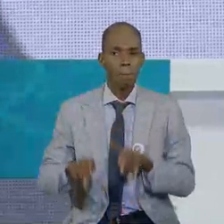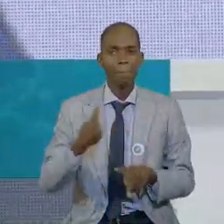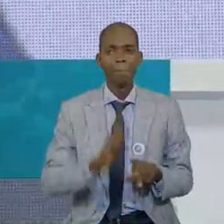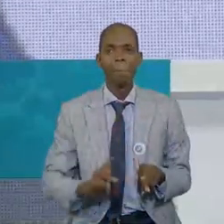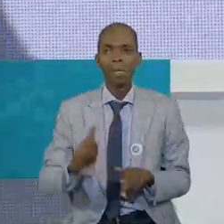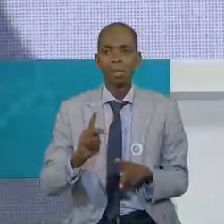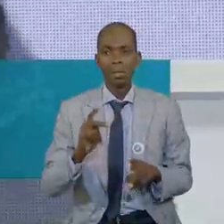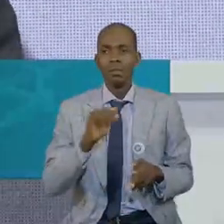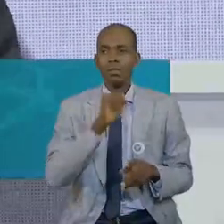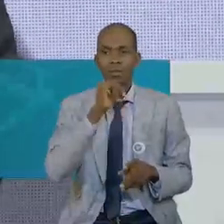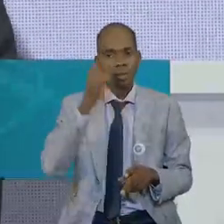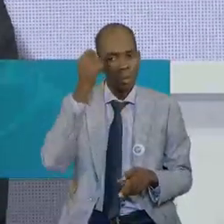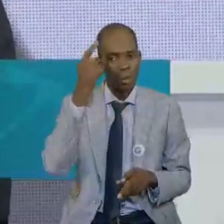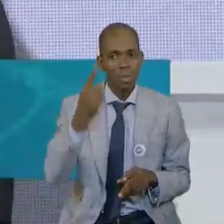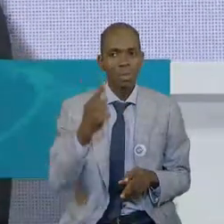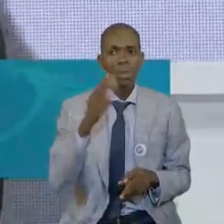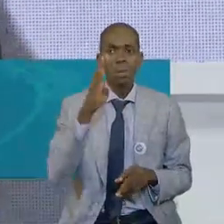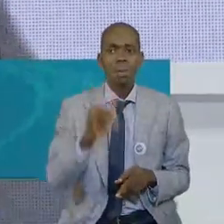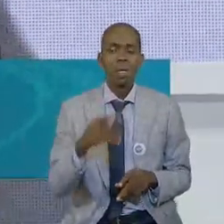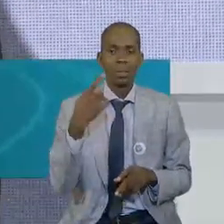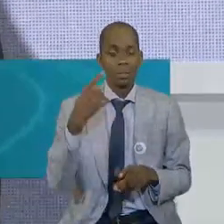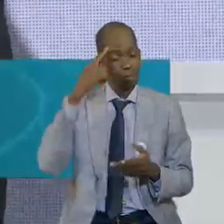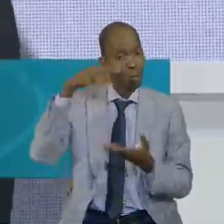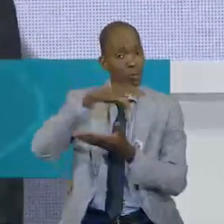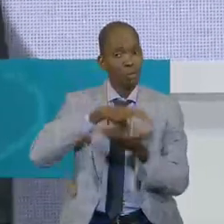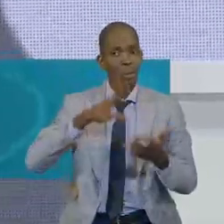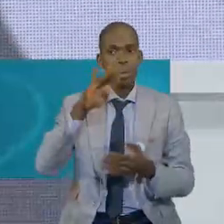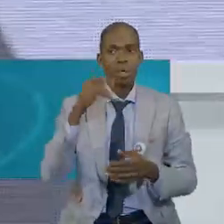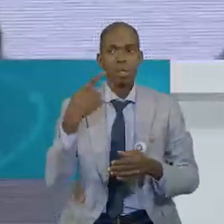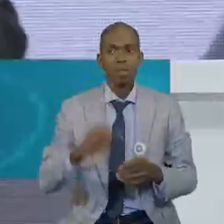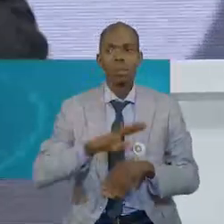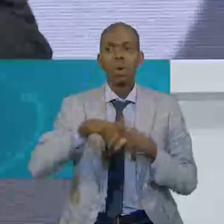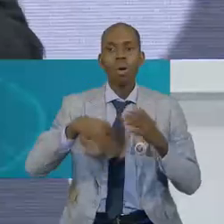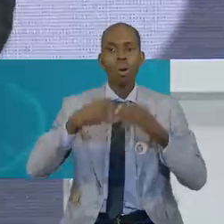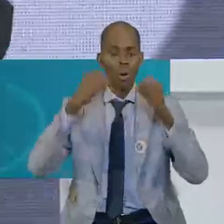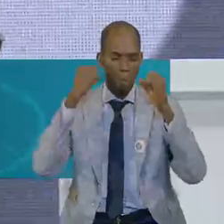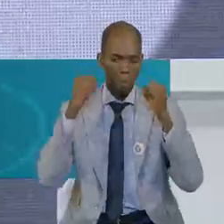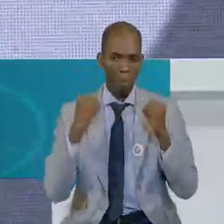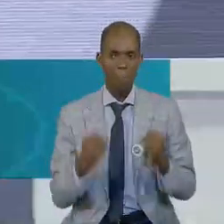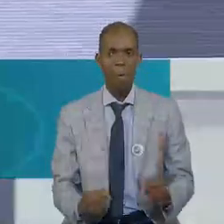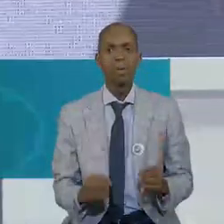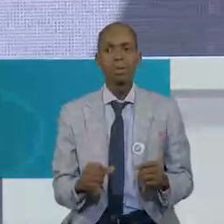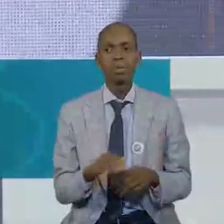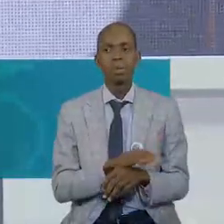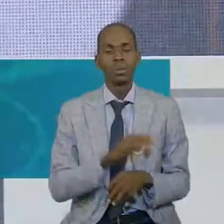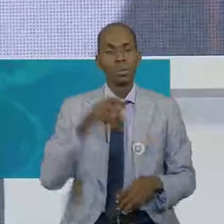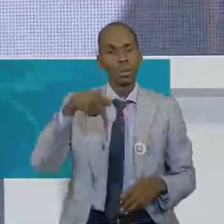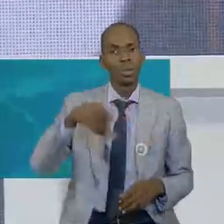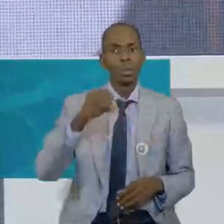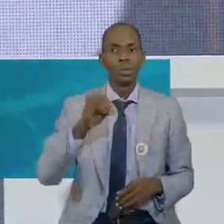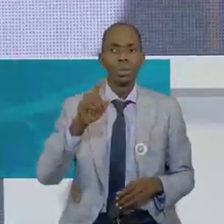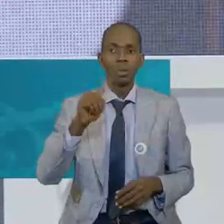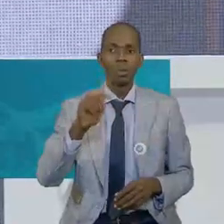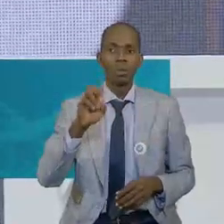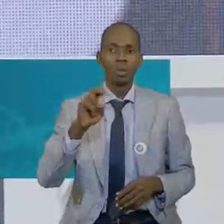confounded by omnipotent potentiate. Deuxième point, le deuxième point, le peuple